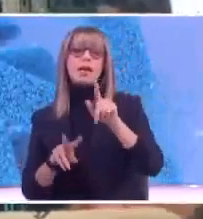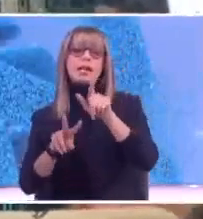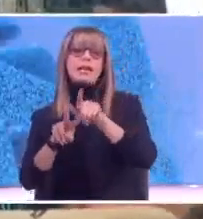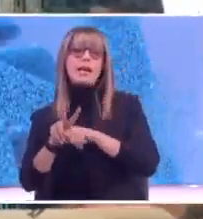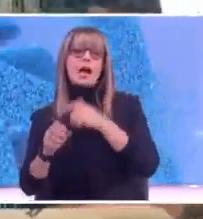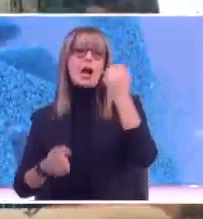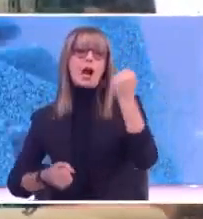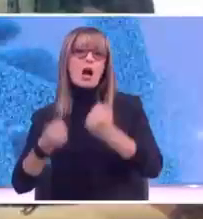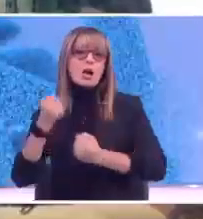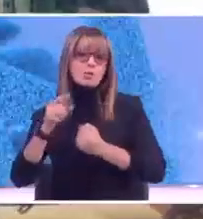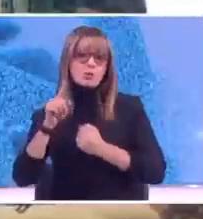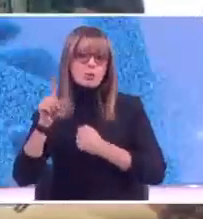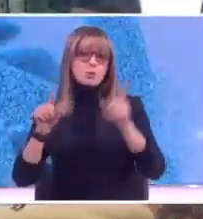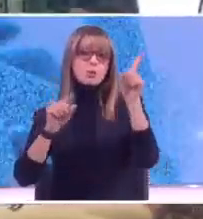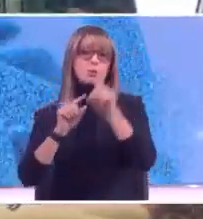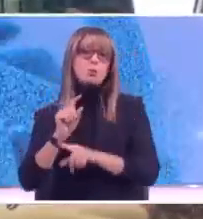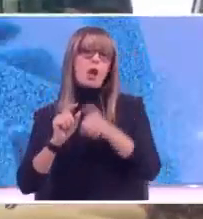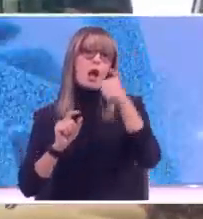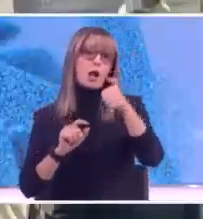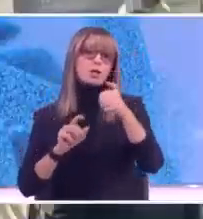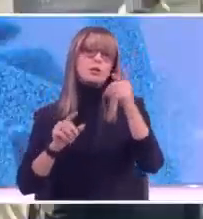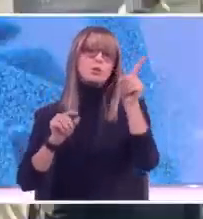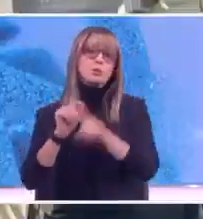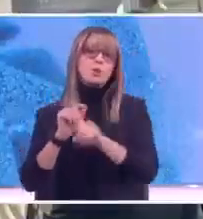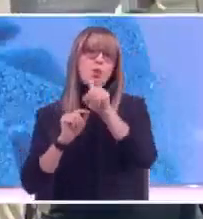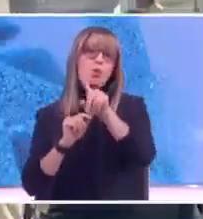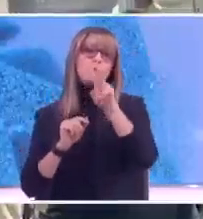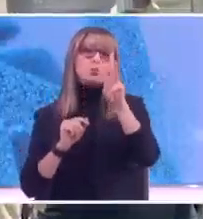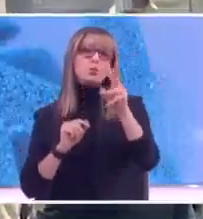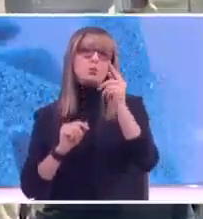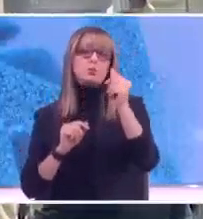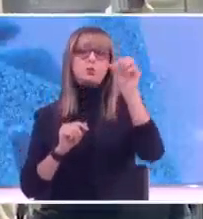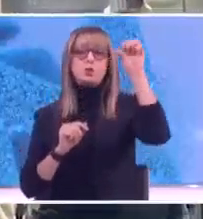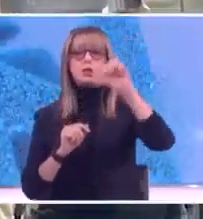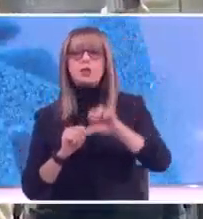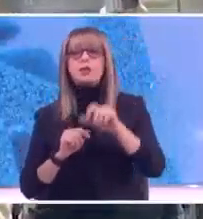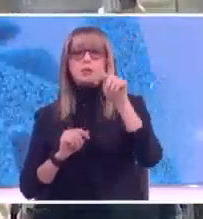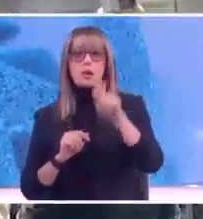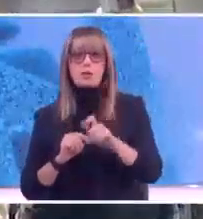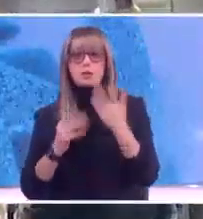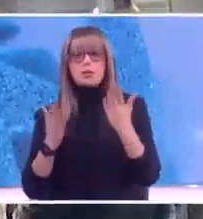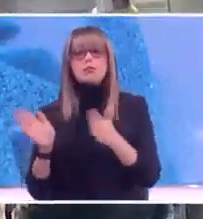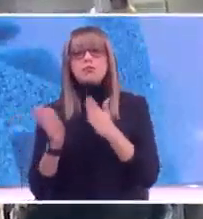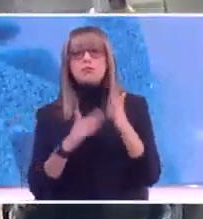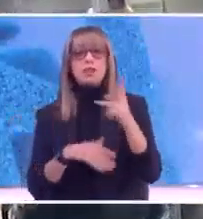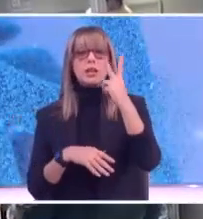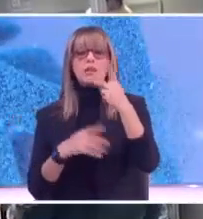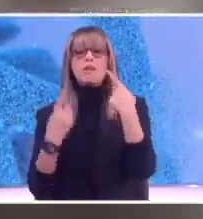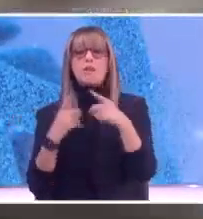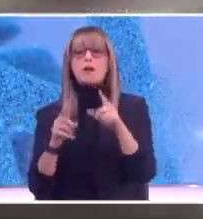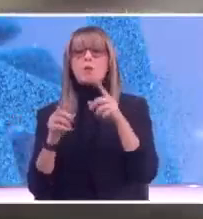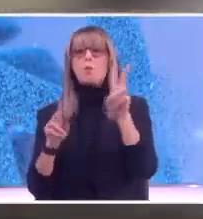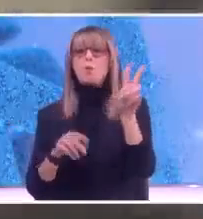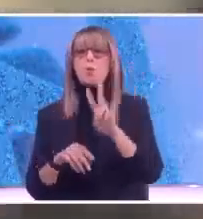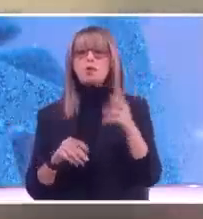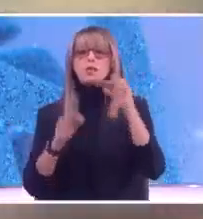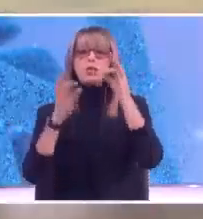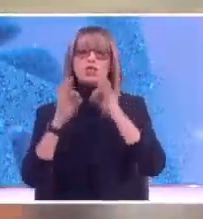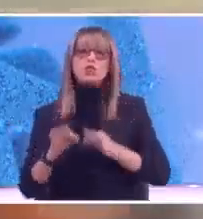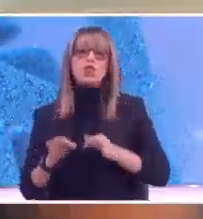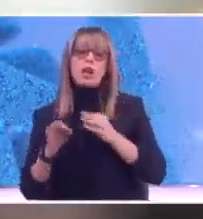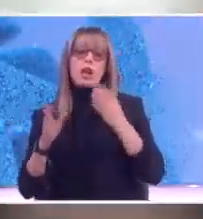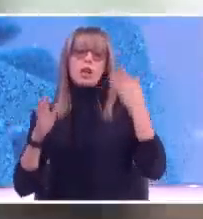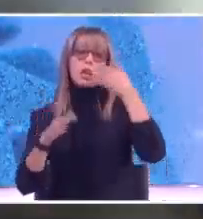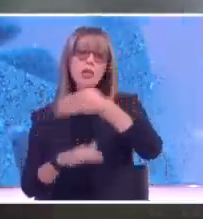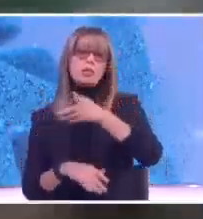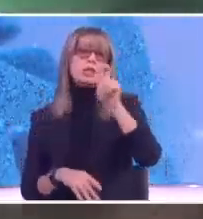araçlarının fiyatlarında %6 ile %13,5 indirim yapmıştı. Ayrıca iki farklı modelin daha Çin pazarına